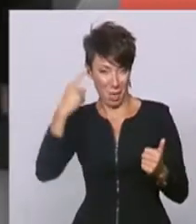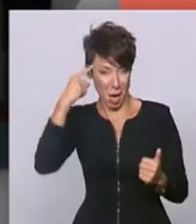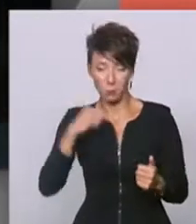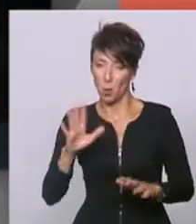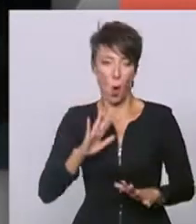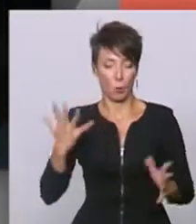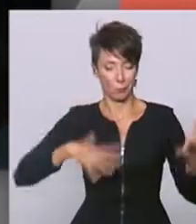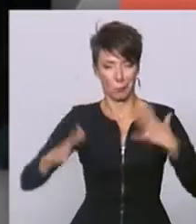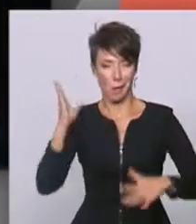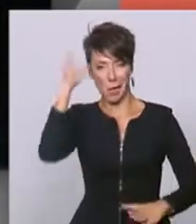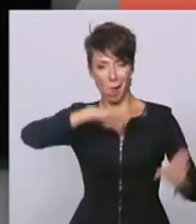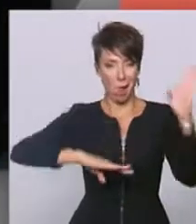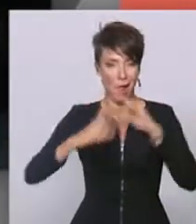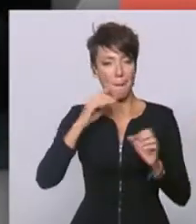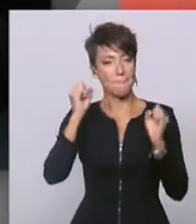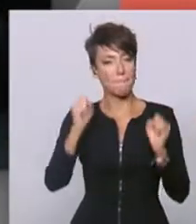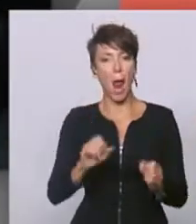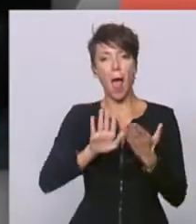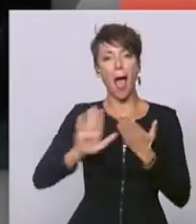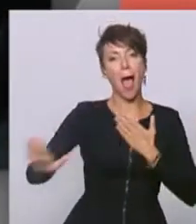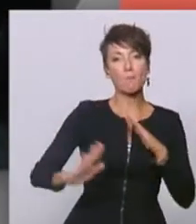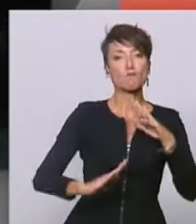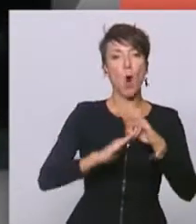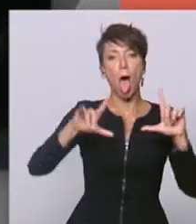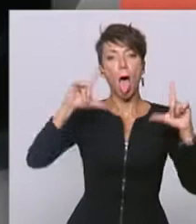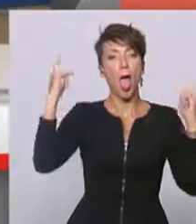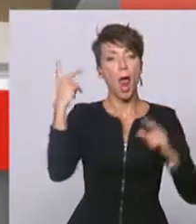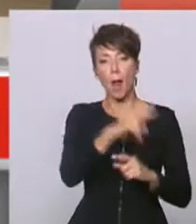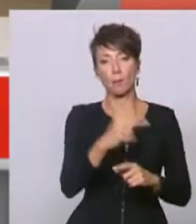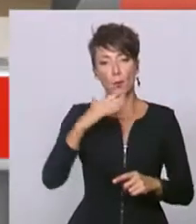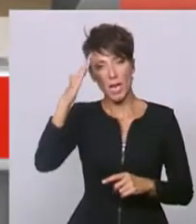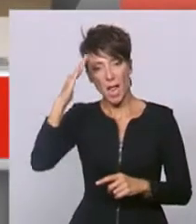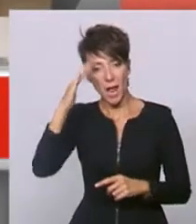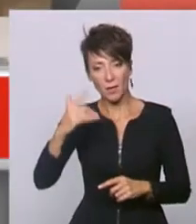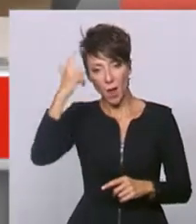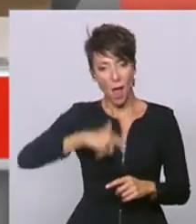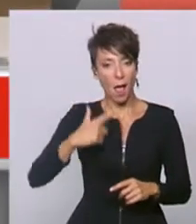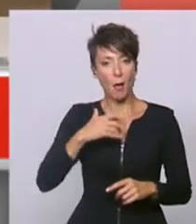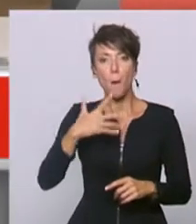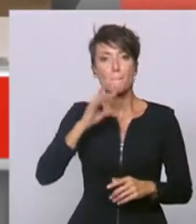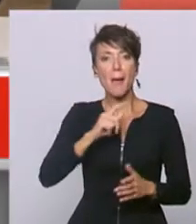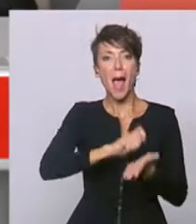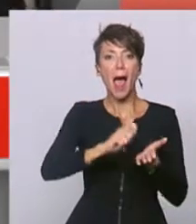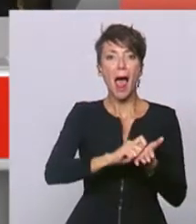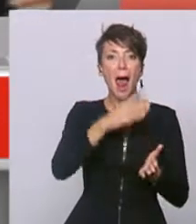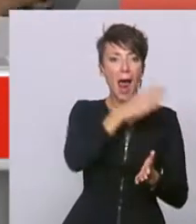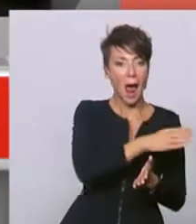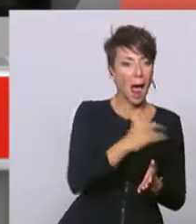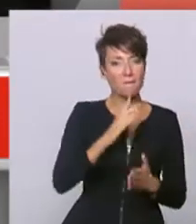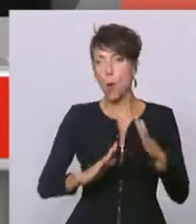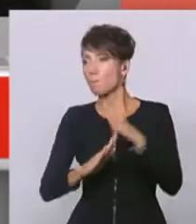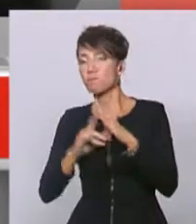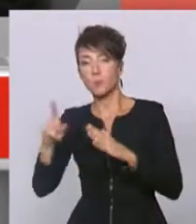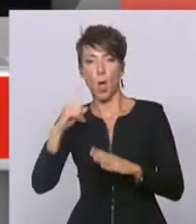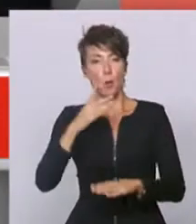κυκλοφορεί μεταμφιεσμένος, ζει κοντά στο Προεδρικό Μέγαρο και χαιρετά τους αστυνομικούς. Εν τω μεταξύ, μένω ανάμεσα στο μαξί μου το Μέγαρο και στο Προεδρικό